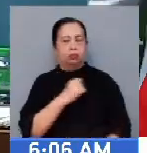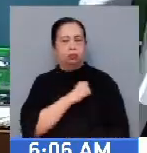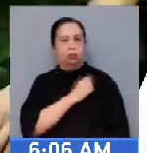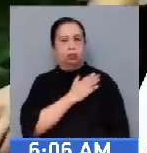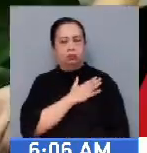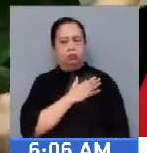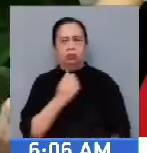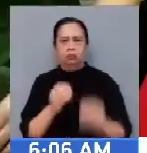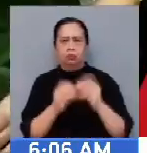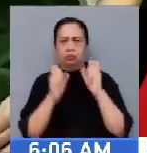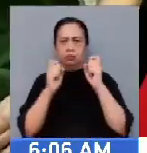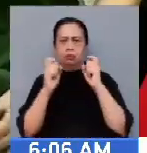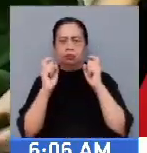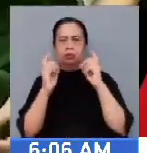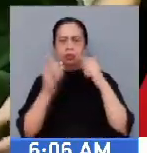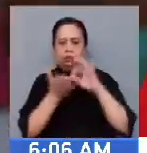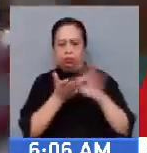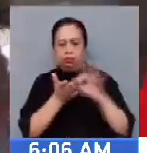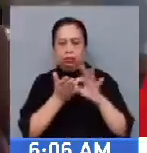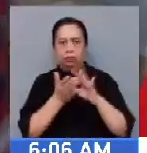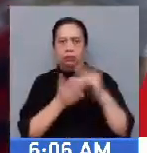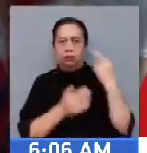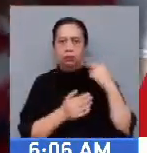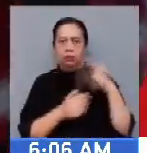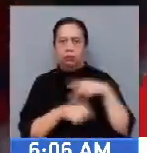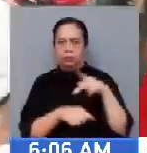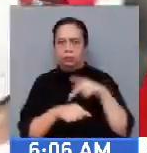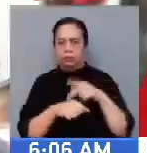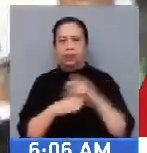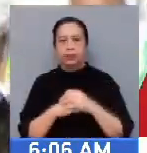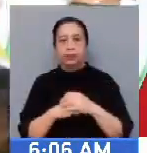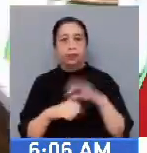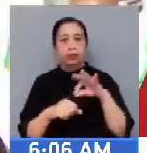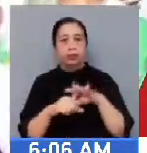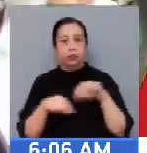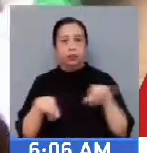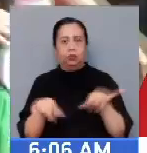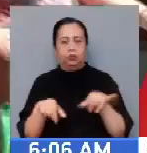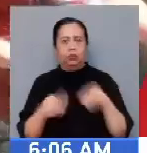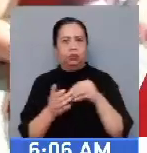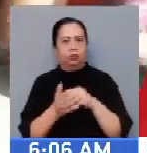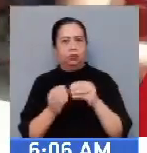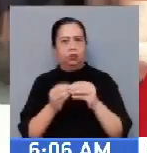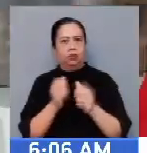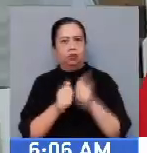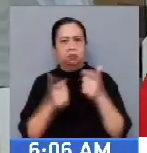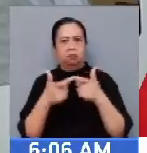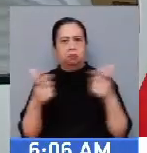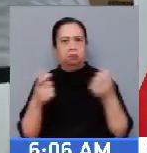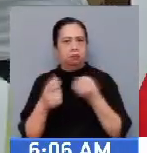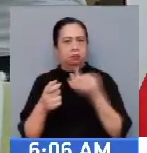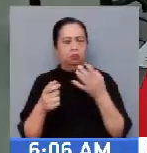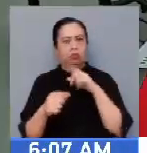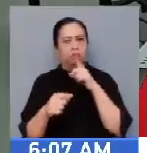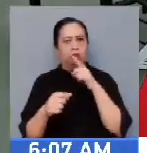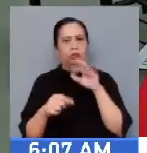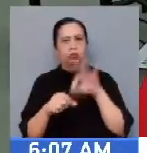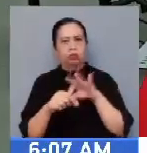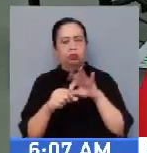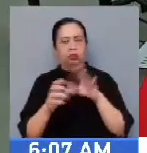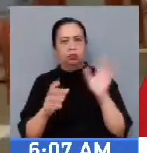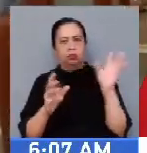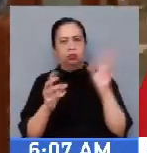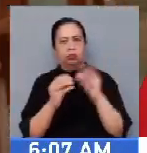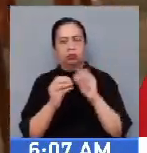na canvassing sa kasaysayan ng bansa. Sa eleksyon ding ito naitala ang pinakamalaking bilang ng mga bumoto na umabot sa mahigit